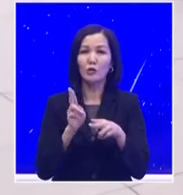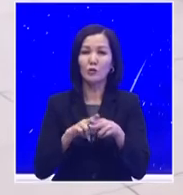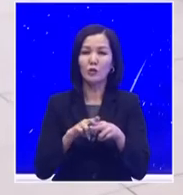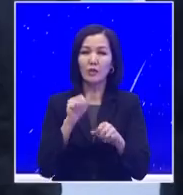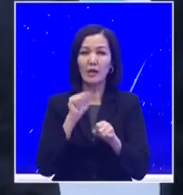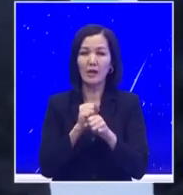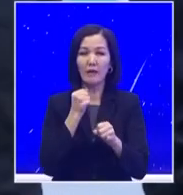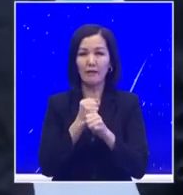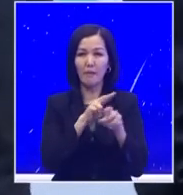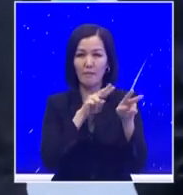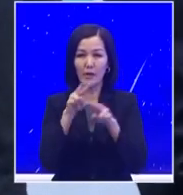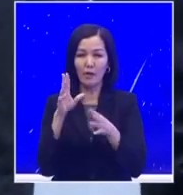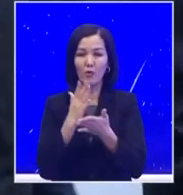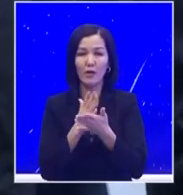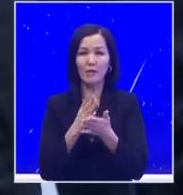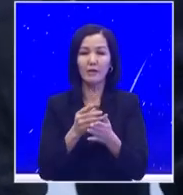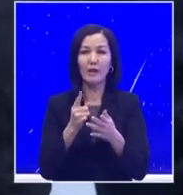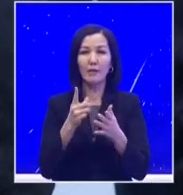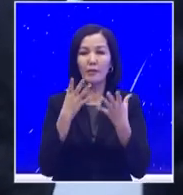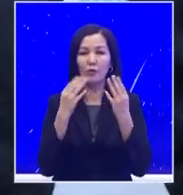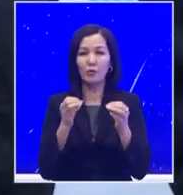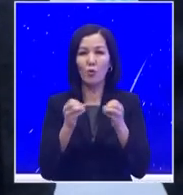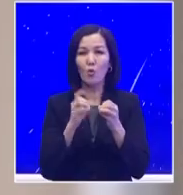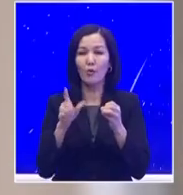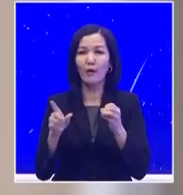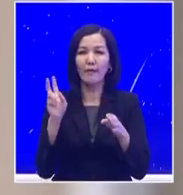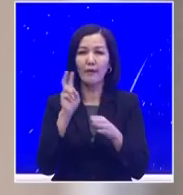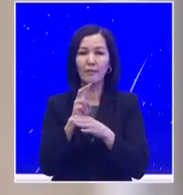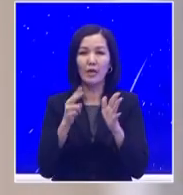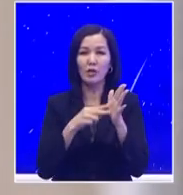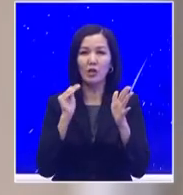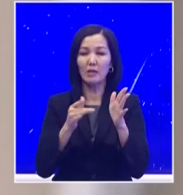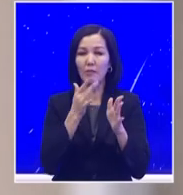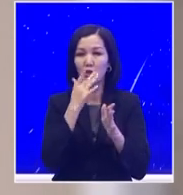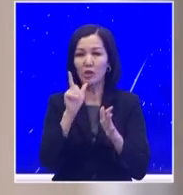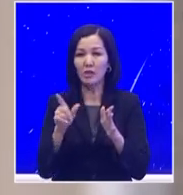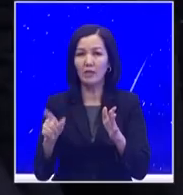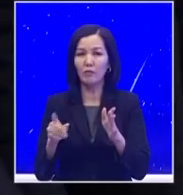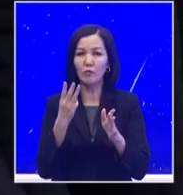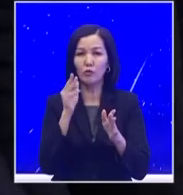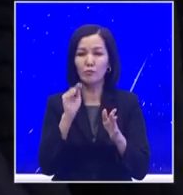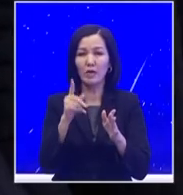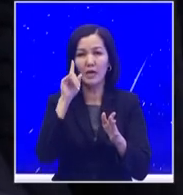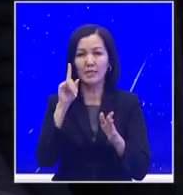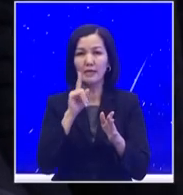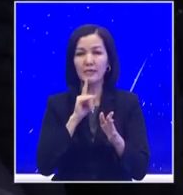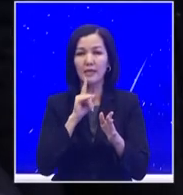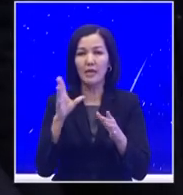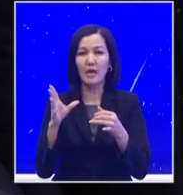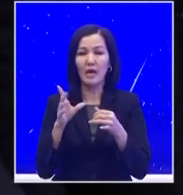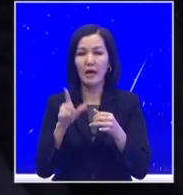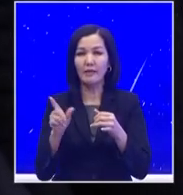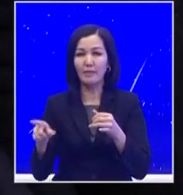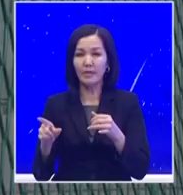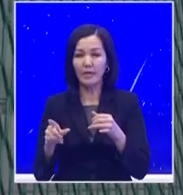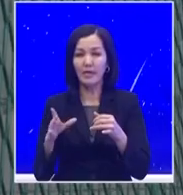қатаң бақылауға алынды. Күніне орта есеппен 10 мың адам кіріп шығады. 7 мыңы шетелдік болса, қалған 3 мыңы Қазақстан аумағынан барады. Айта кетейік,